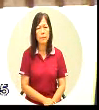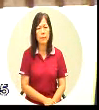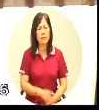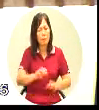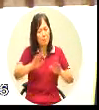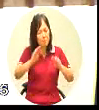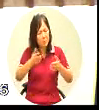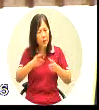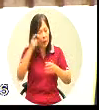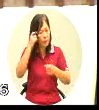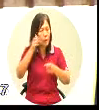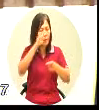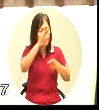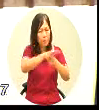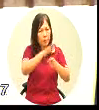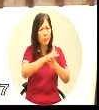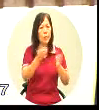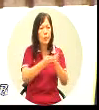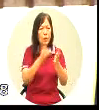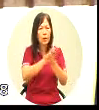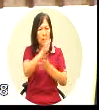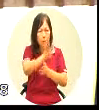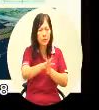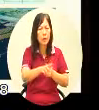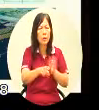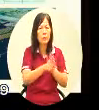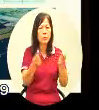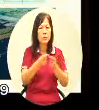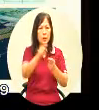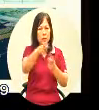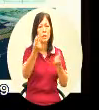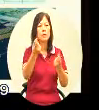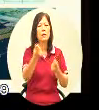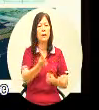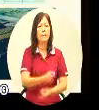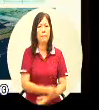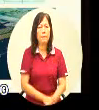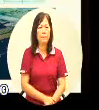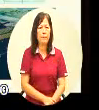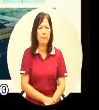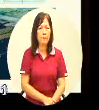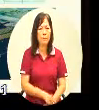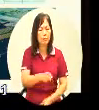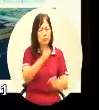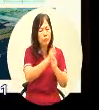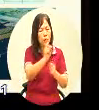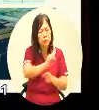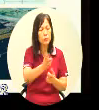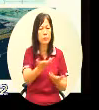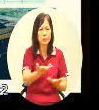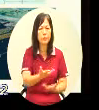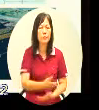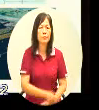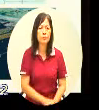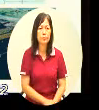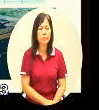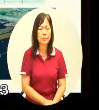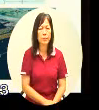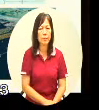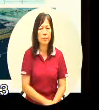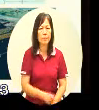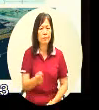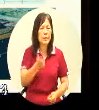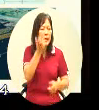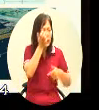计填好大概像这样，这一个示意图哈。那这里要做什么？做这个石